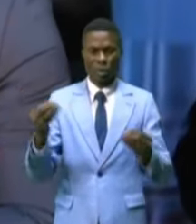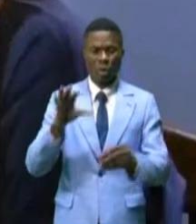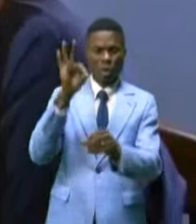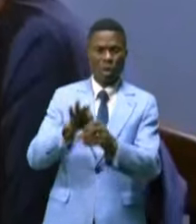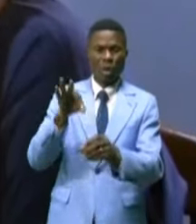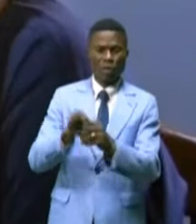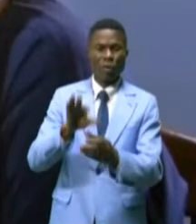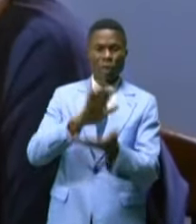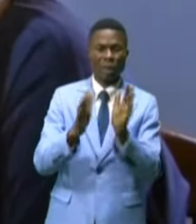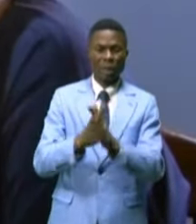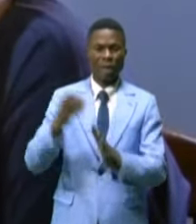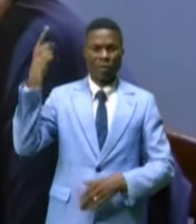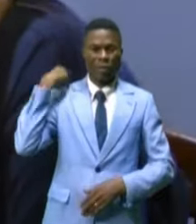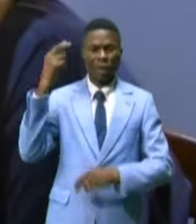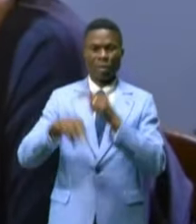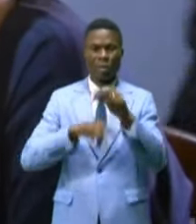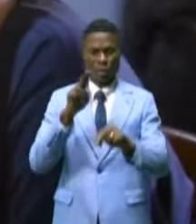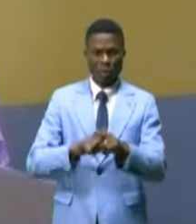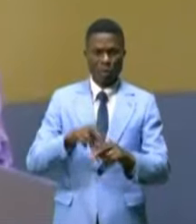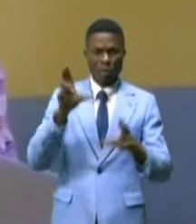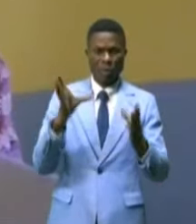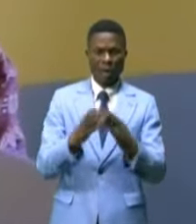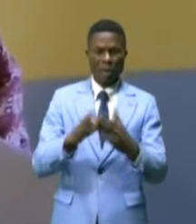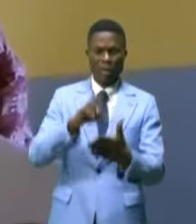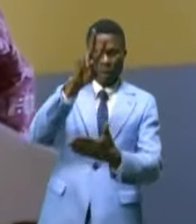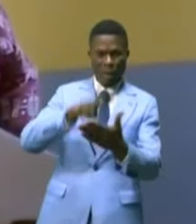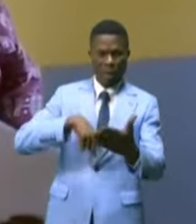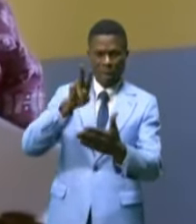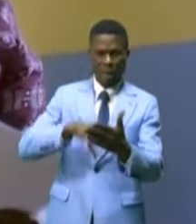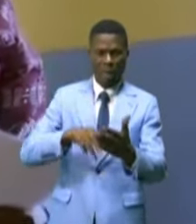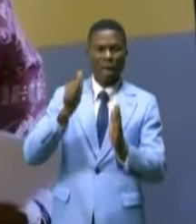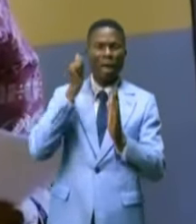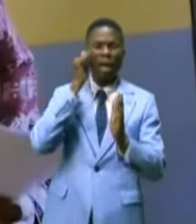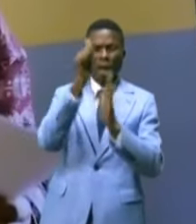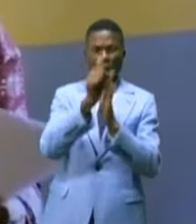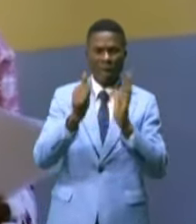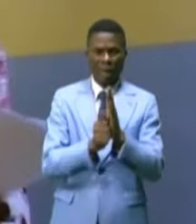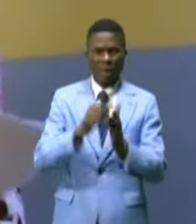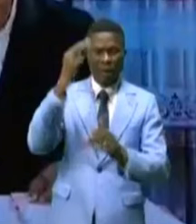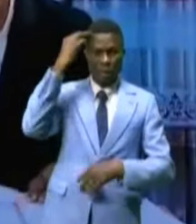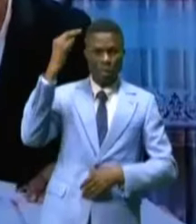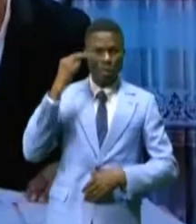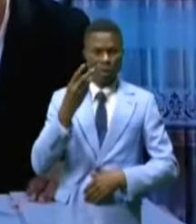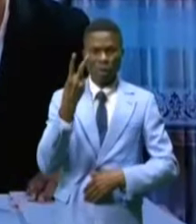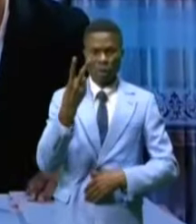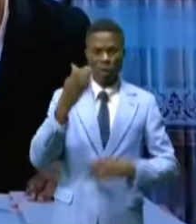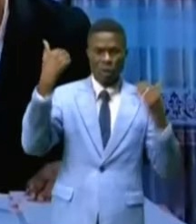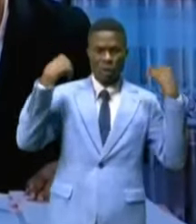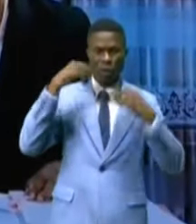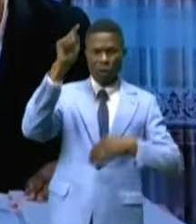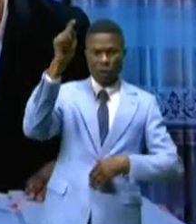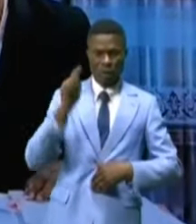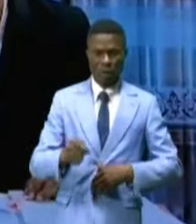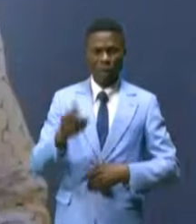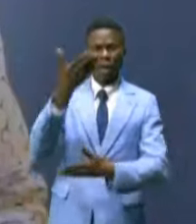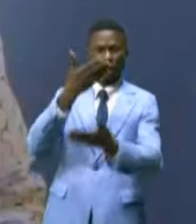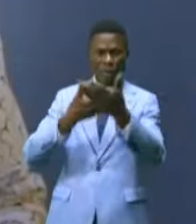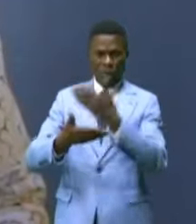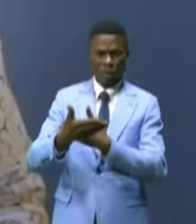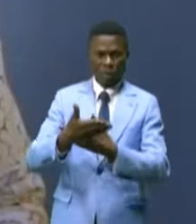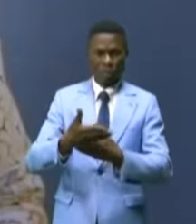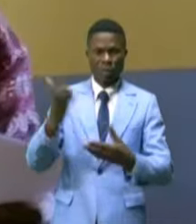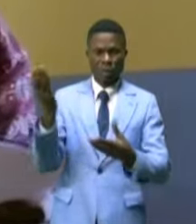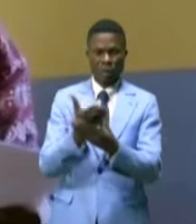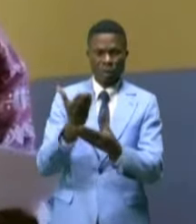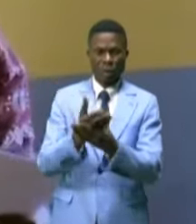député national. Ainsi, après lecture de l'arrêté ministériel au terme duquel les 2 chefs de division ont été permutés et du procès